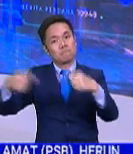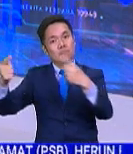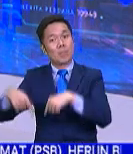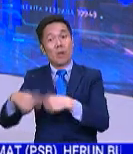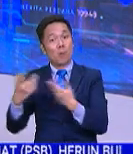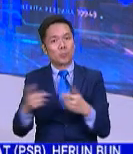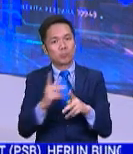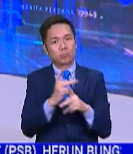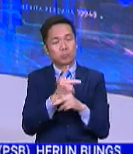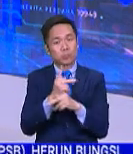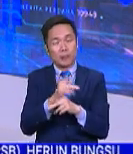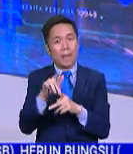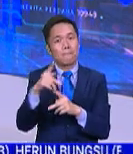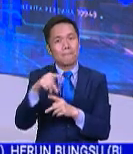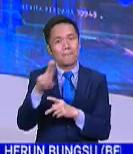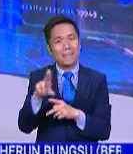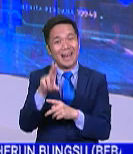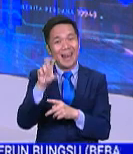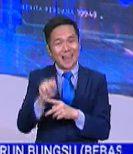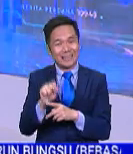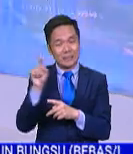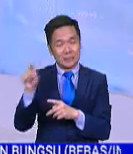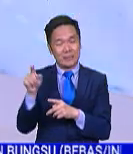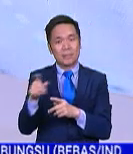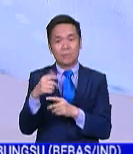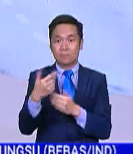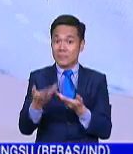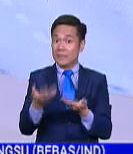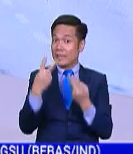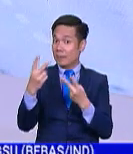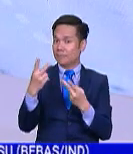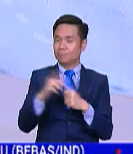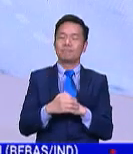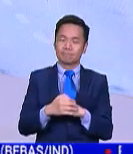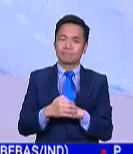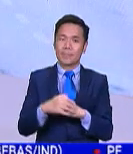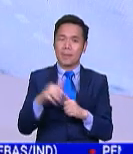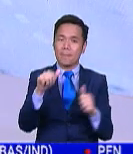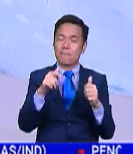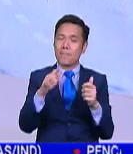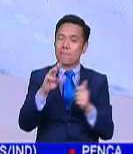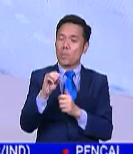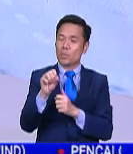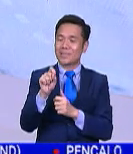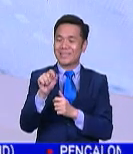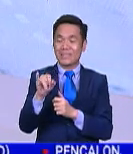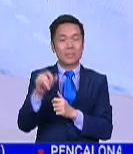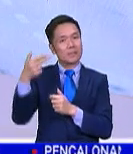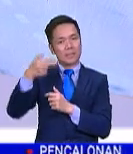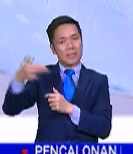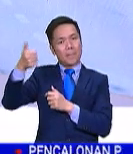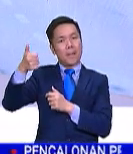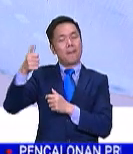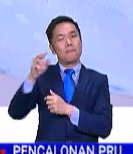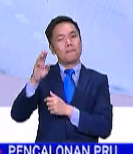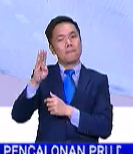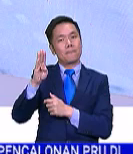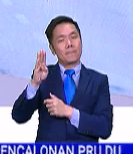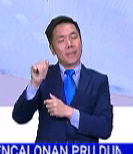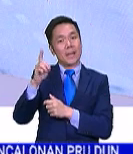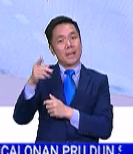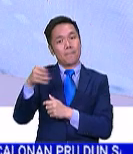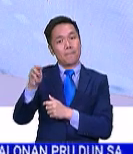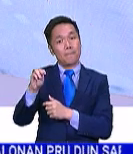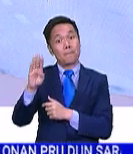urusan penyelenggaraan Lebu Raya flash di seluruh negara menteri sains teknologi dan inovasi data sudah tak ada hamba berkata program